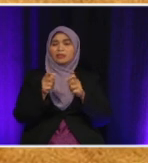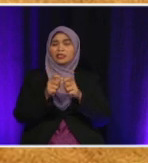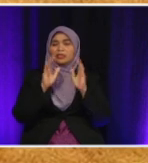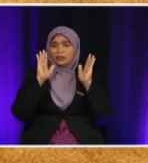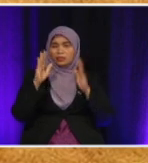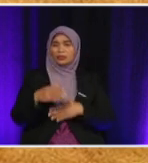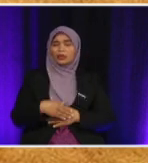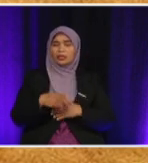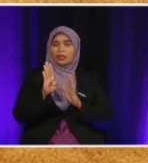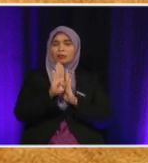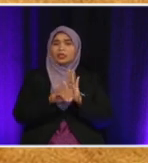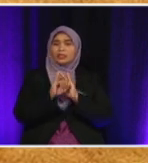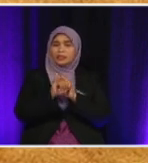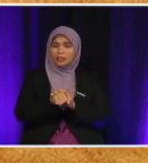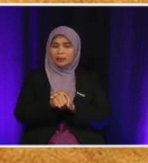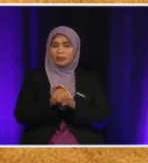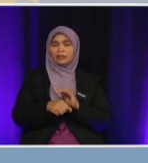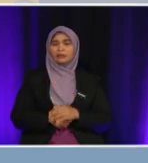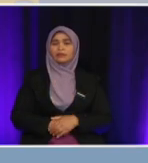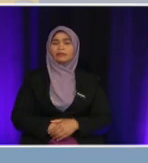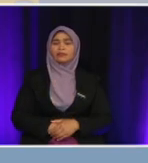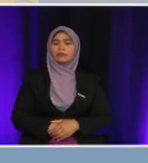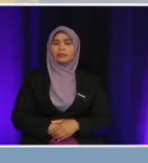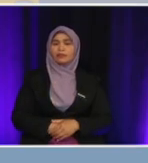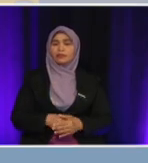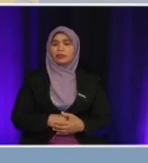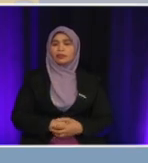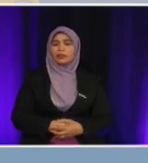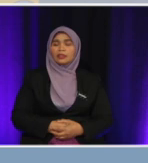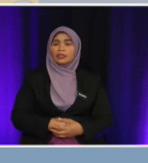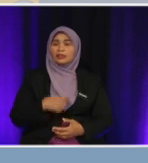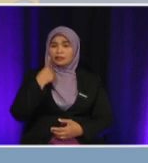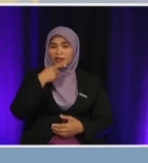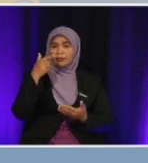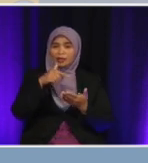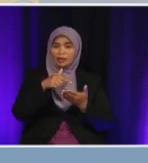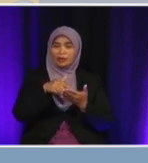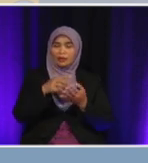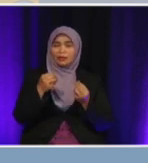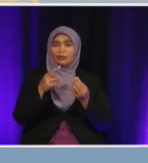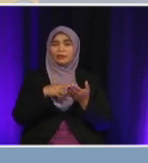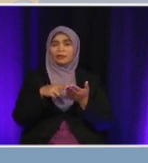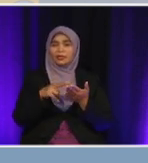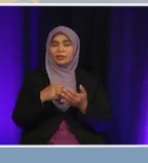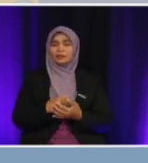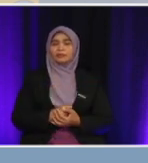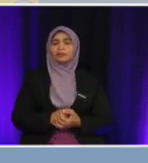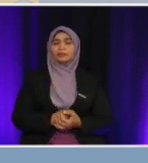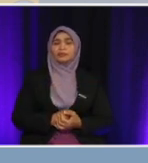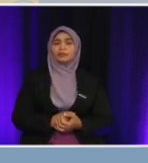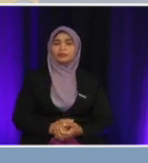ilmu Oke terima kasih Amira seterusnya Siapa pula untuk kita dari Aspek